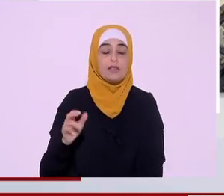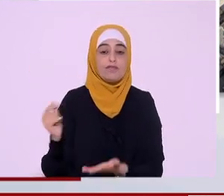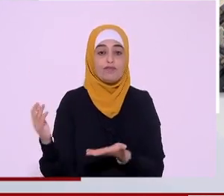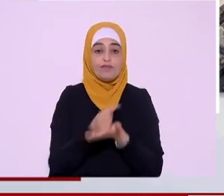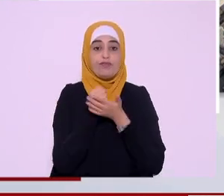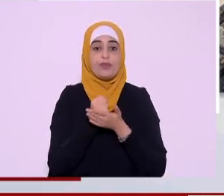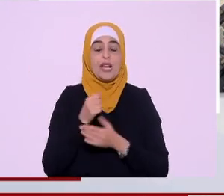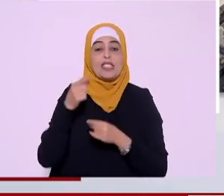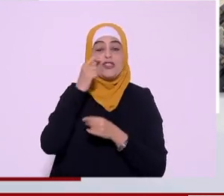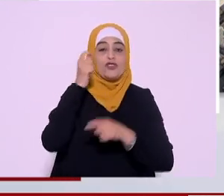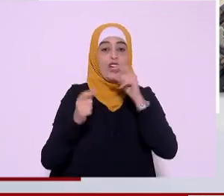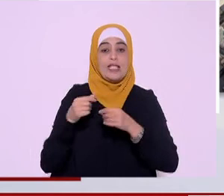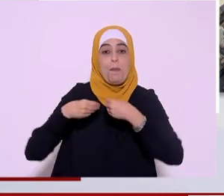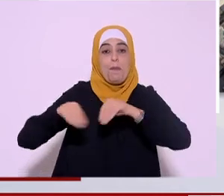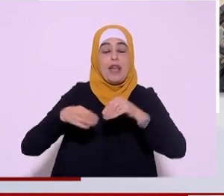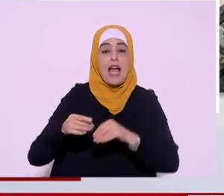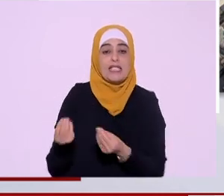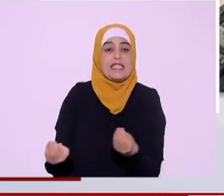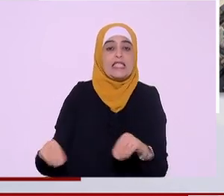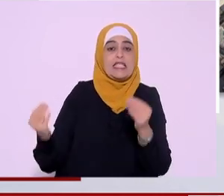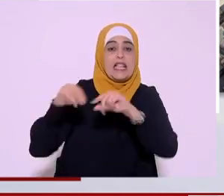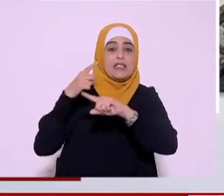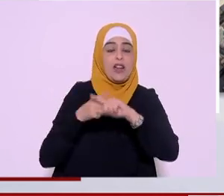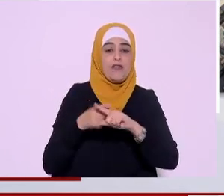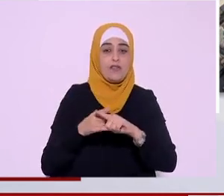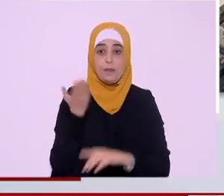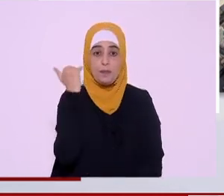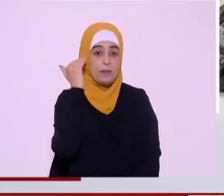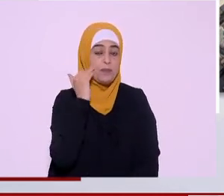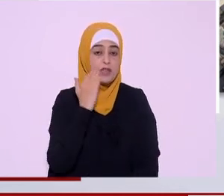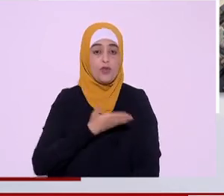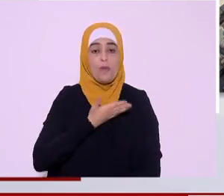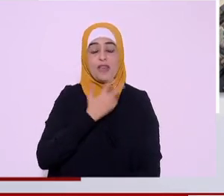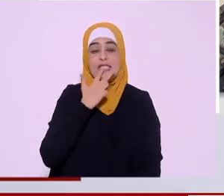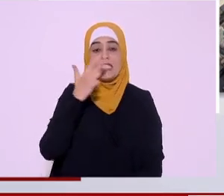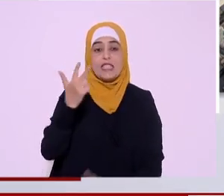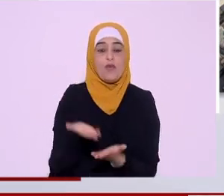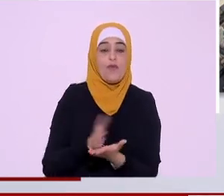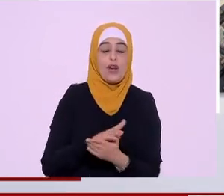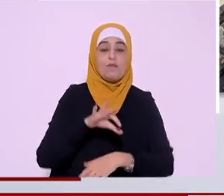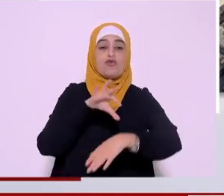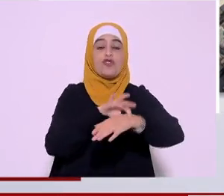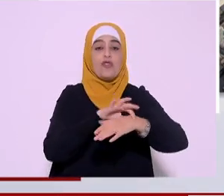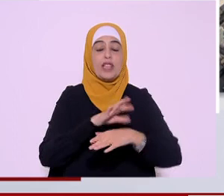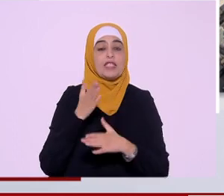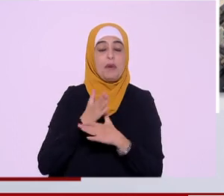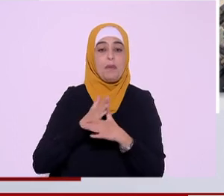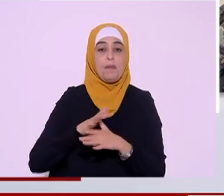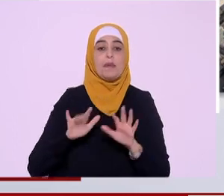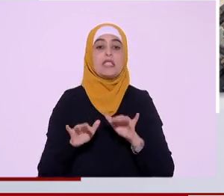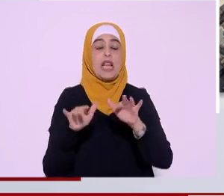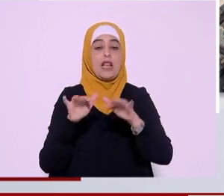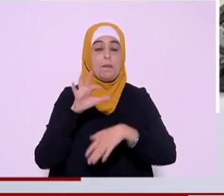يواجهه اللبنانيون اليوم. وبالأمس أيضا قضت طفلة عمرها 3 سنوات على أبواب المستشفيات، كانت تعاني من مرض